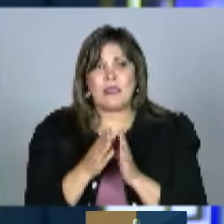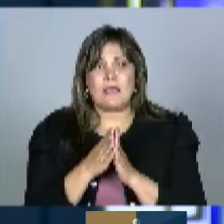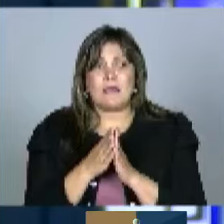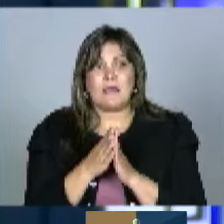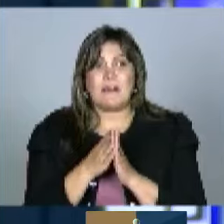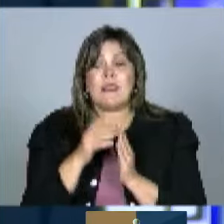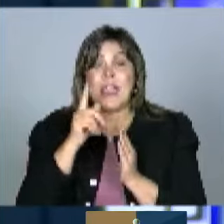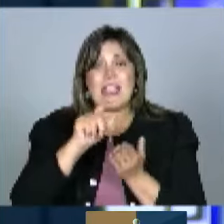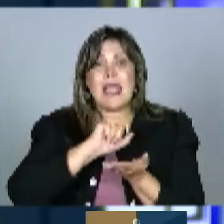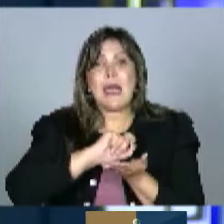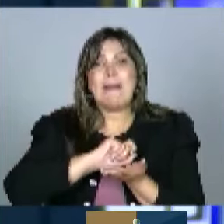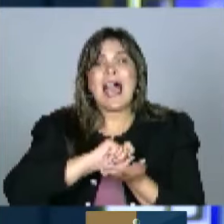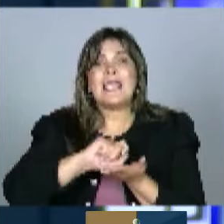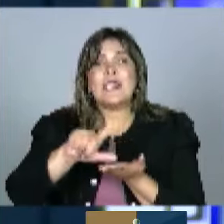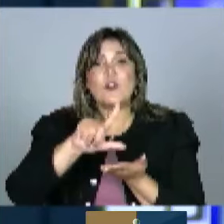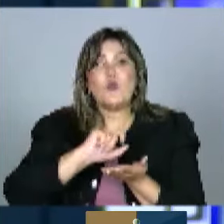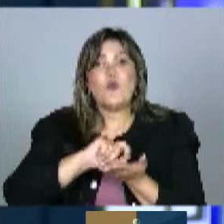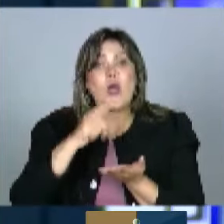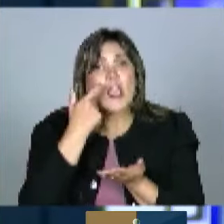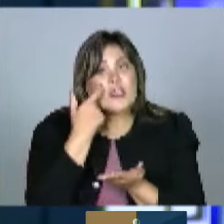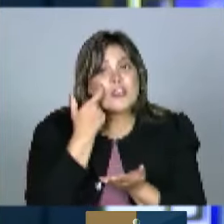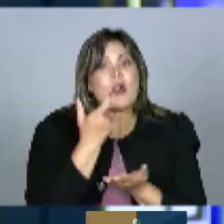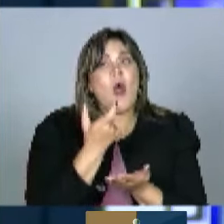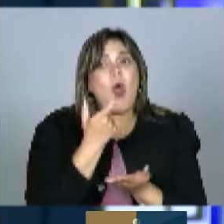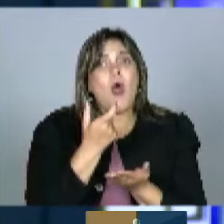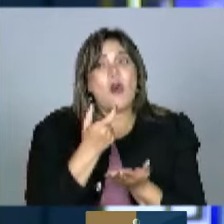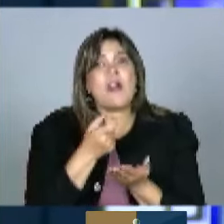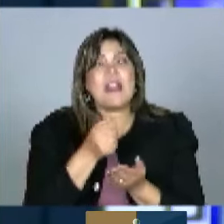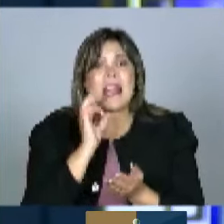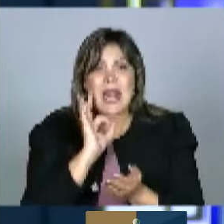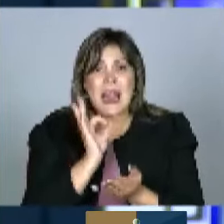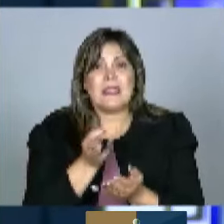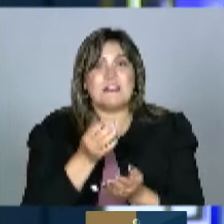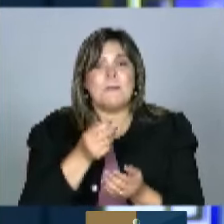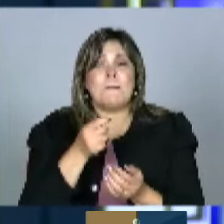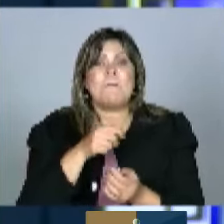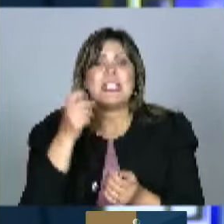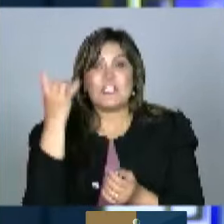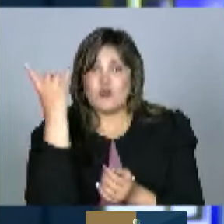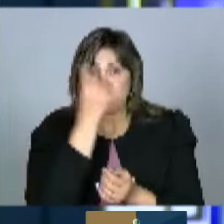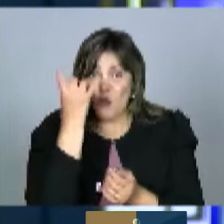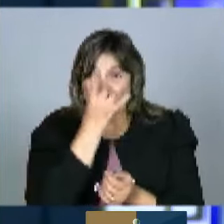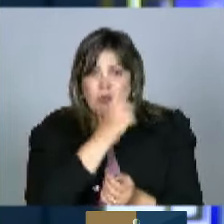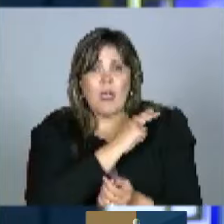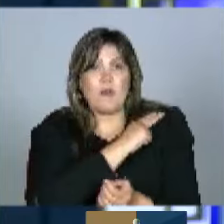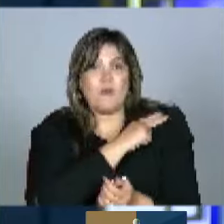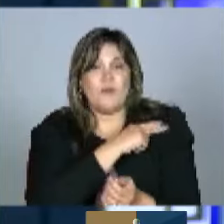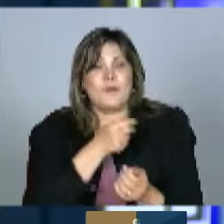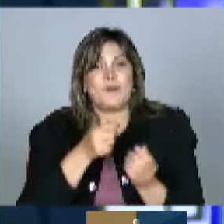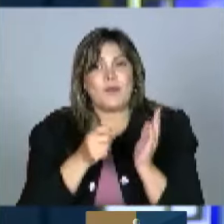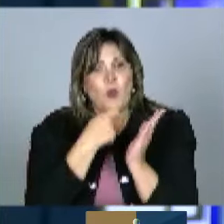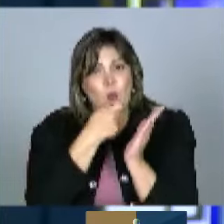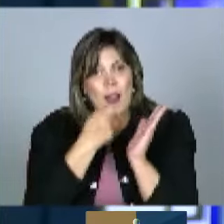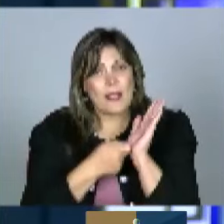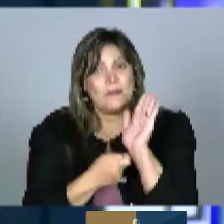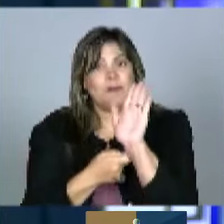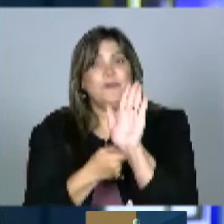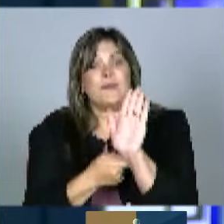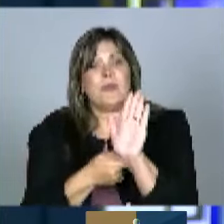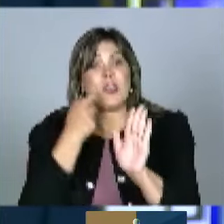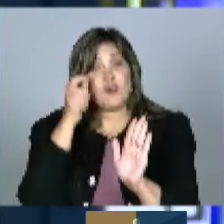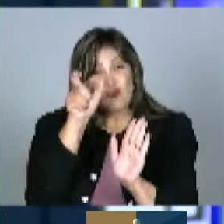وبعت له انذار رسمي على يد مضر ان بتاريخ كذا سلمنا لكم الصوره تنفيذيه واسلام على الموظف